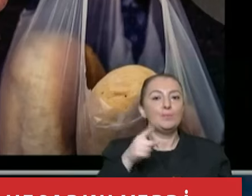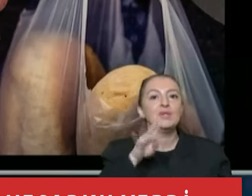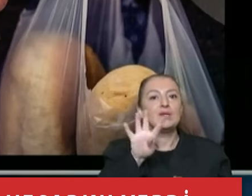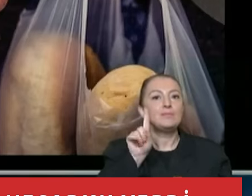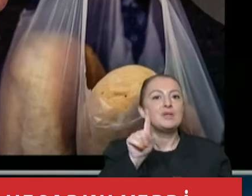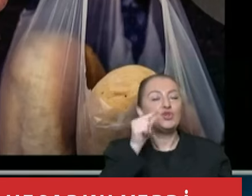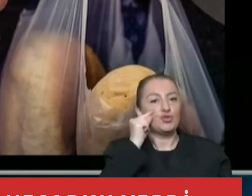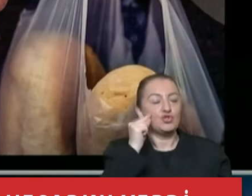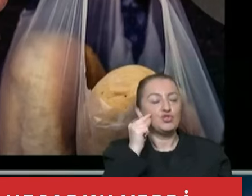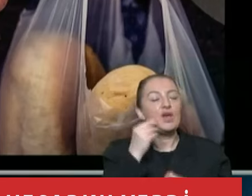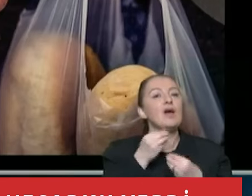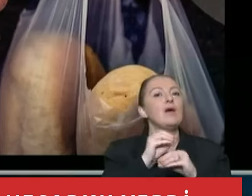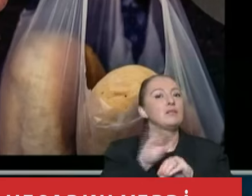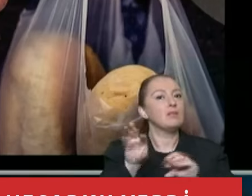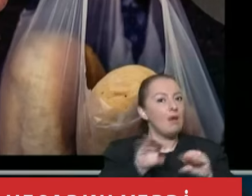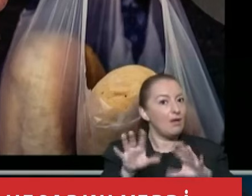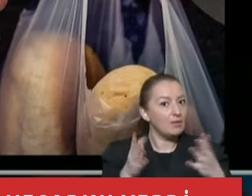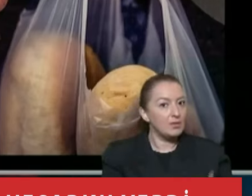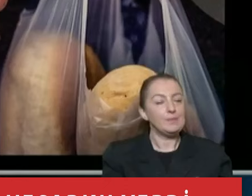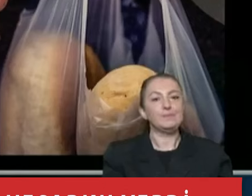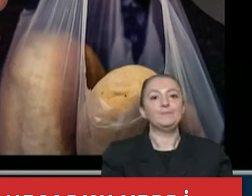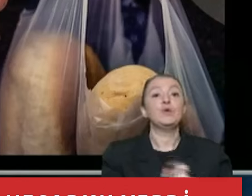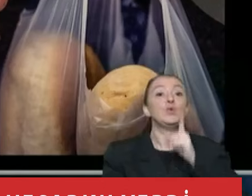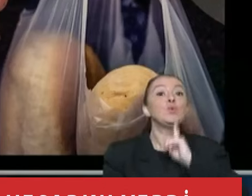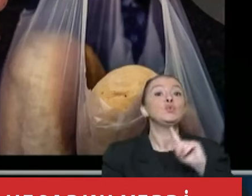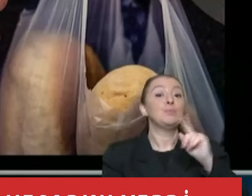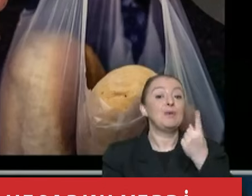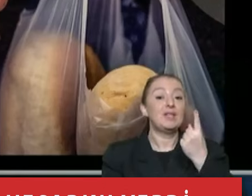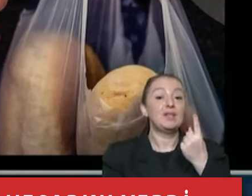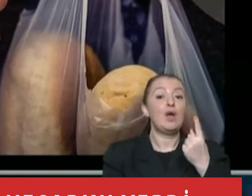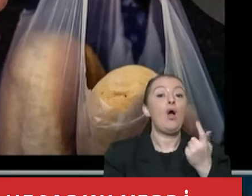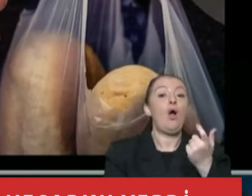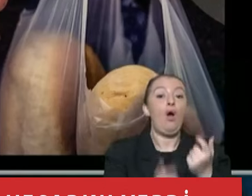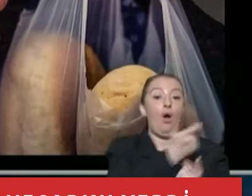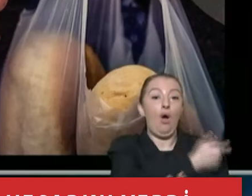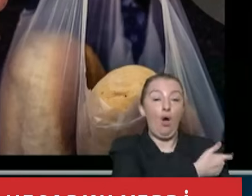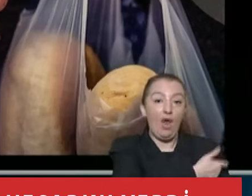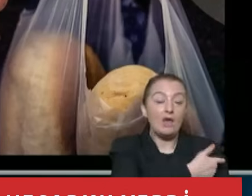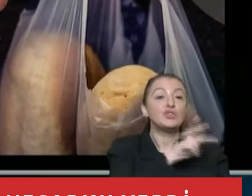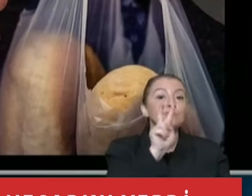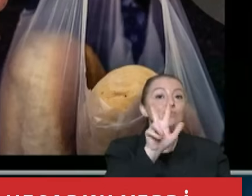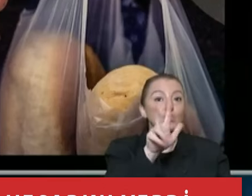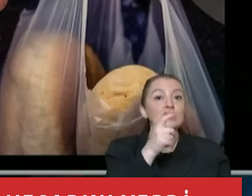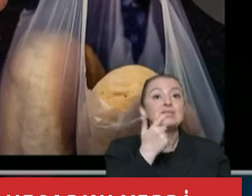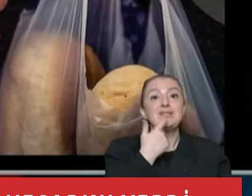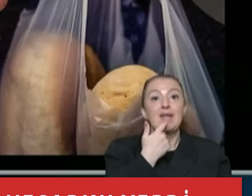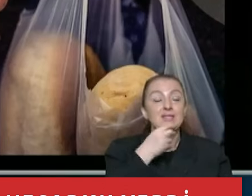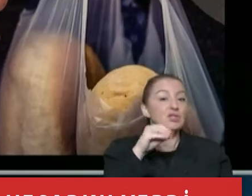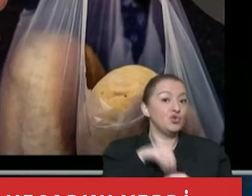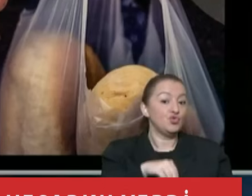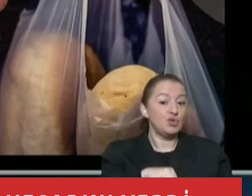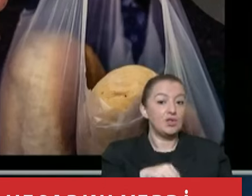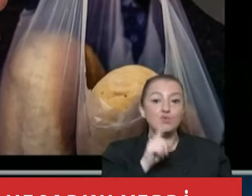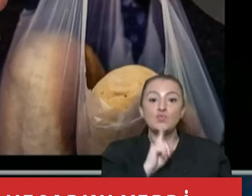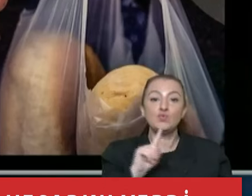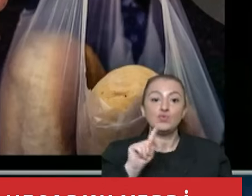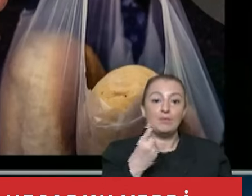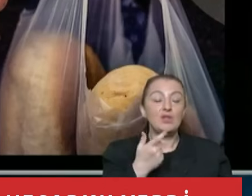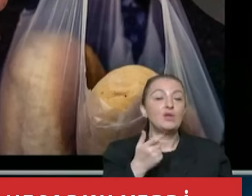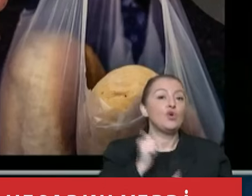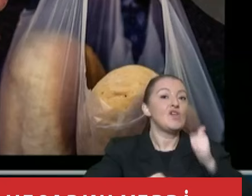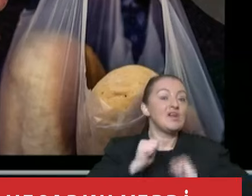yurttaşı ulaştırdık 100.000 öğrencimize 2023 yılında 100.000 üniversite